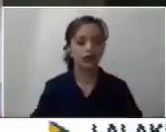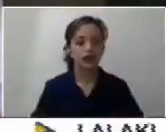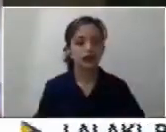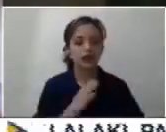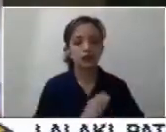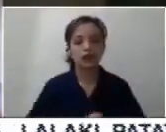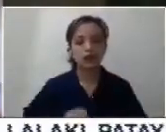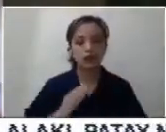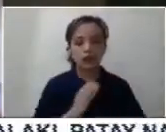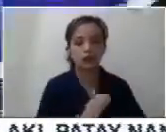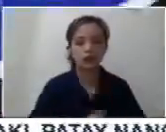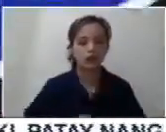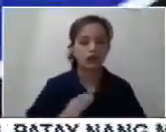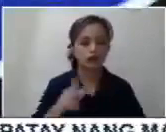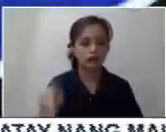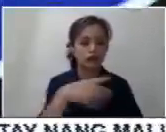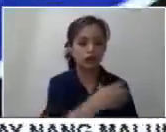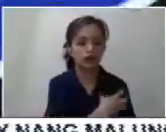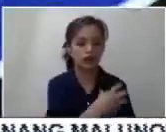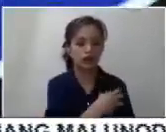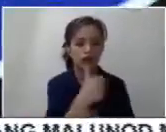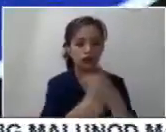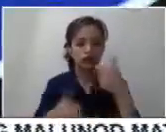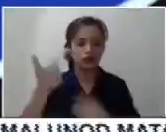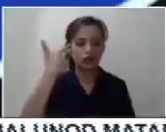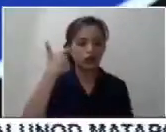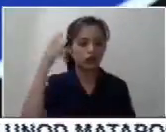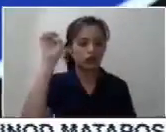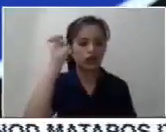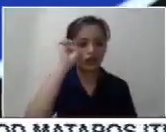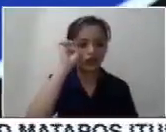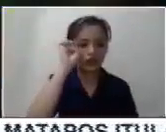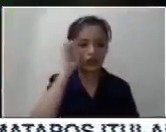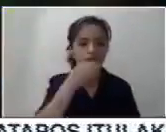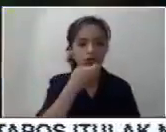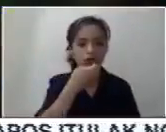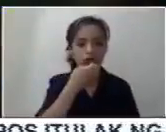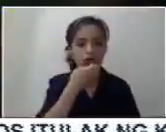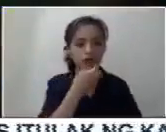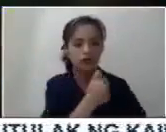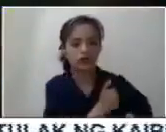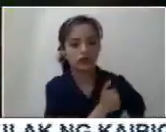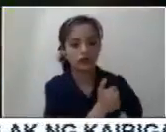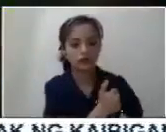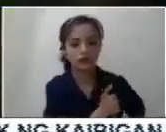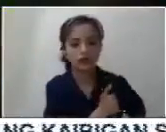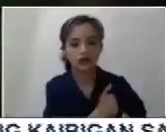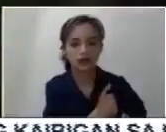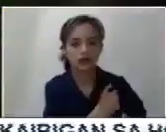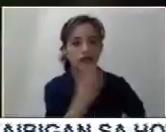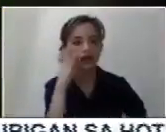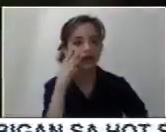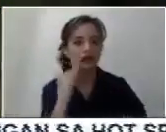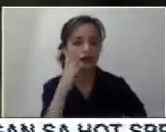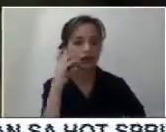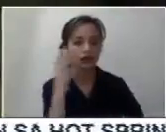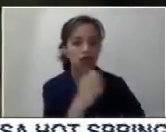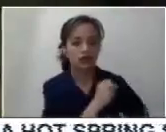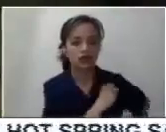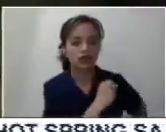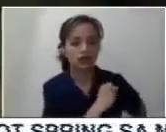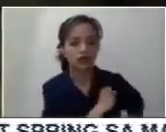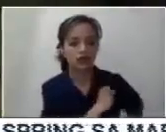Hulusulu kahapon. Ayon kay Secretary Lorenzana, nais niyang malaman ang dahilan ng insidente oras na matapos